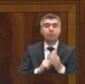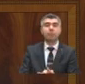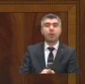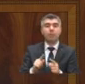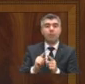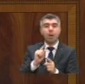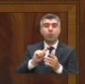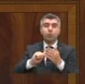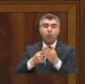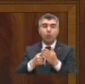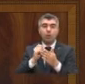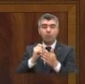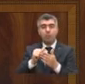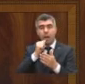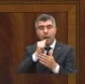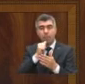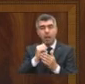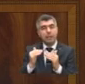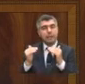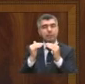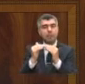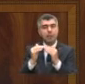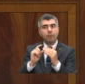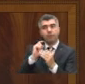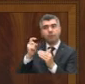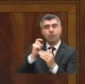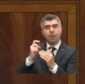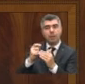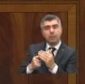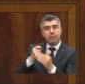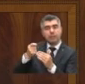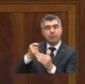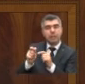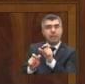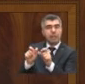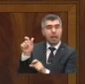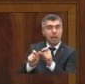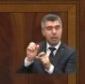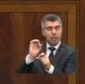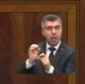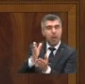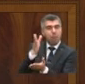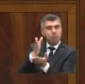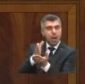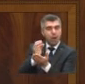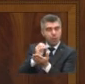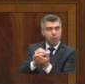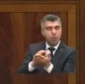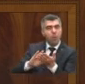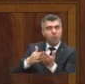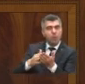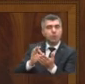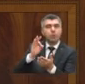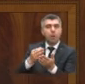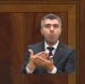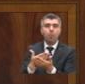فاتورته التي يجب أن تكون في مستوى القدرة الشرائية للأغلبية الساحقة من المغاربة، ومن حيث الجودة المطلوبة في ظل